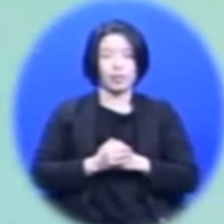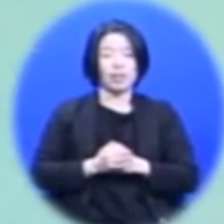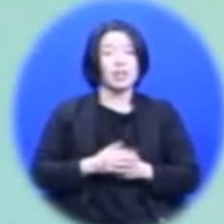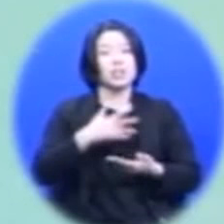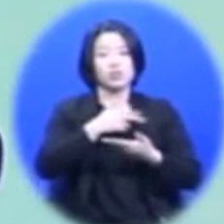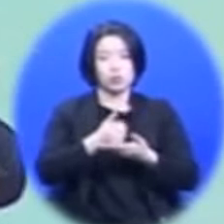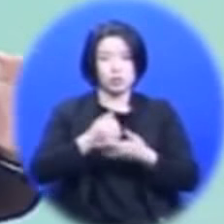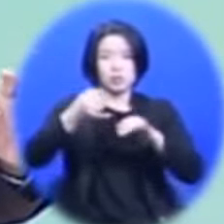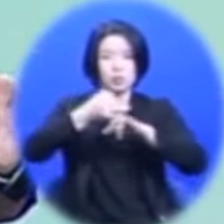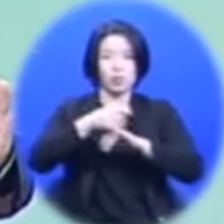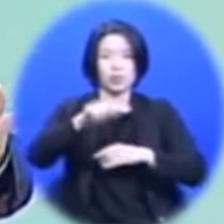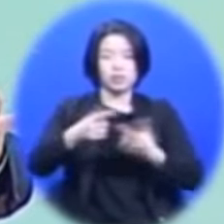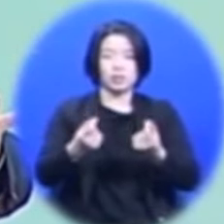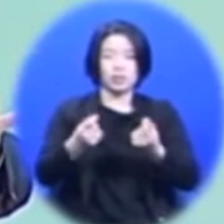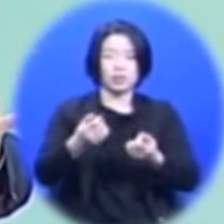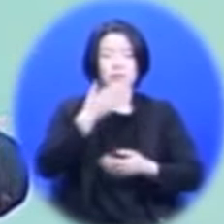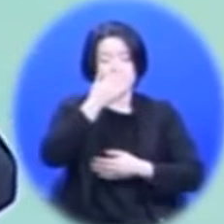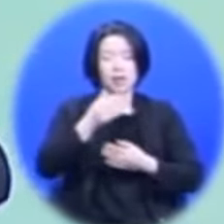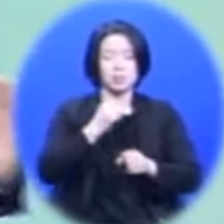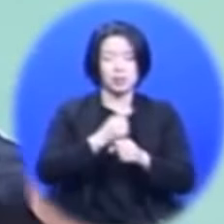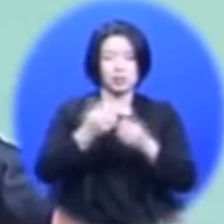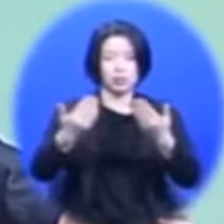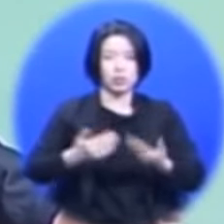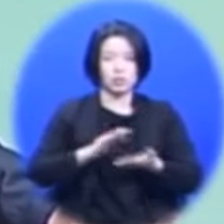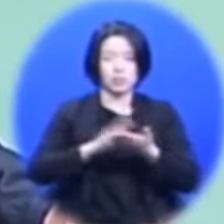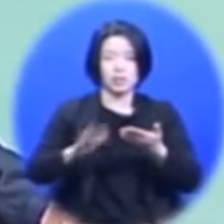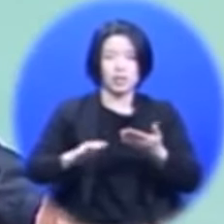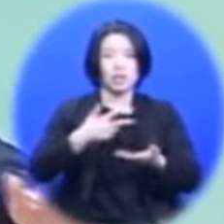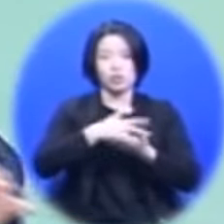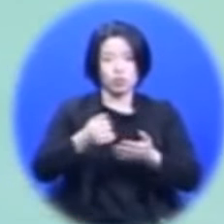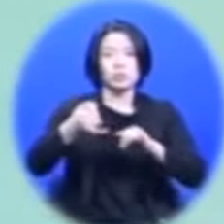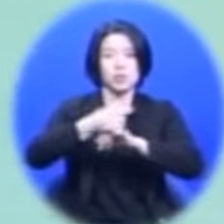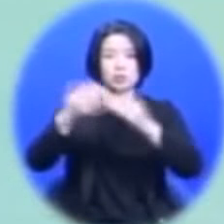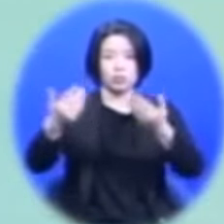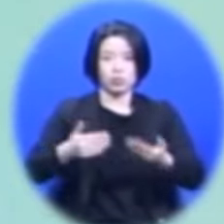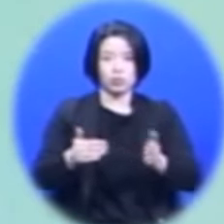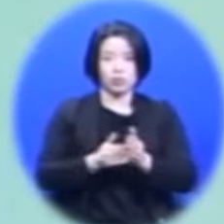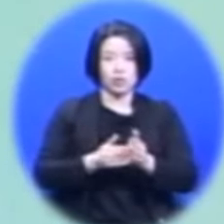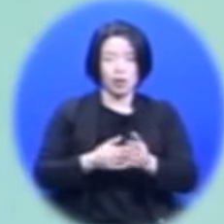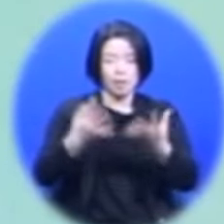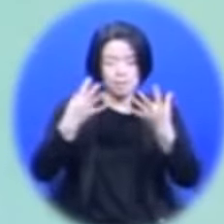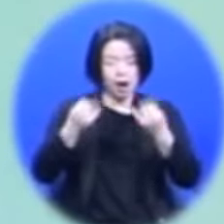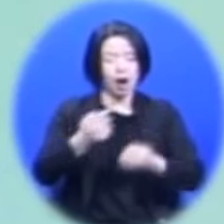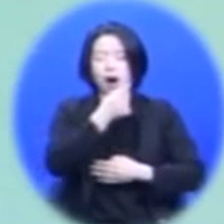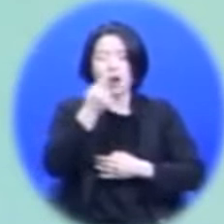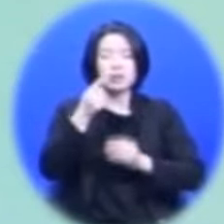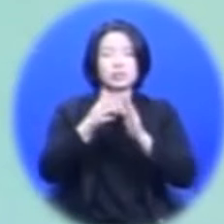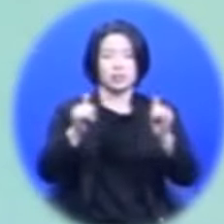주님은 반드시 그렇게 하십니다. 주님이 약속하신 것이고 수많은 증인들이 있습니다.